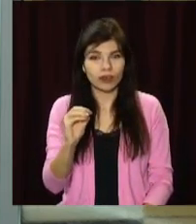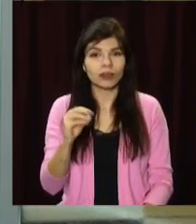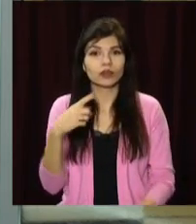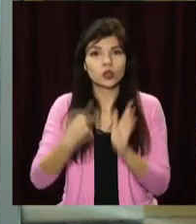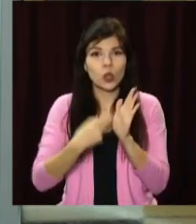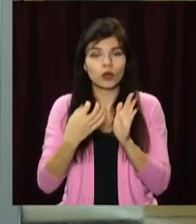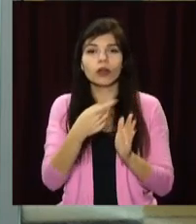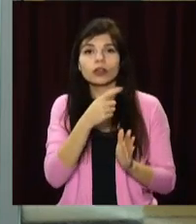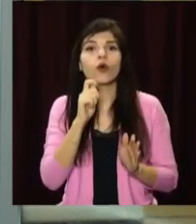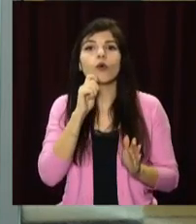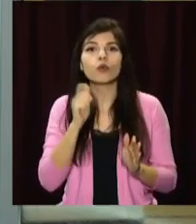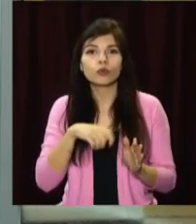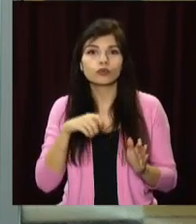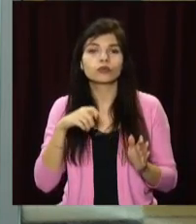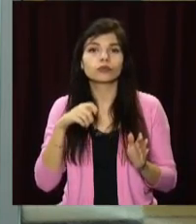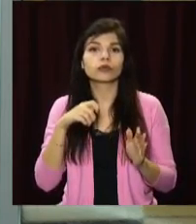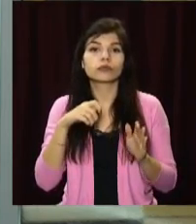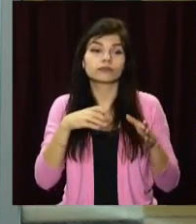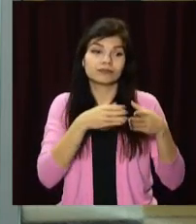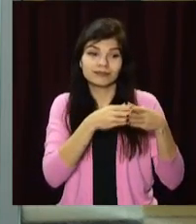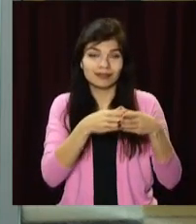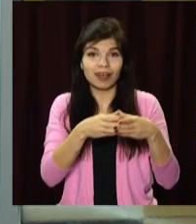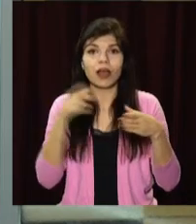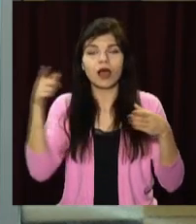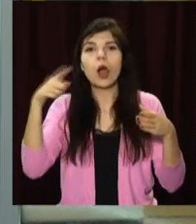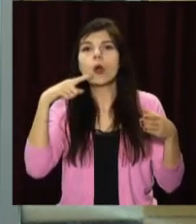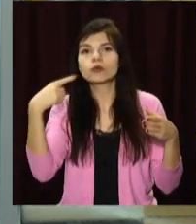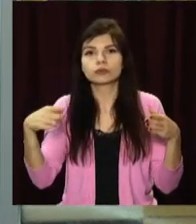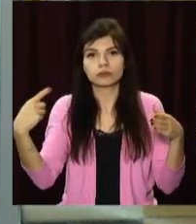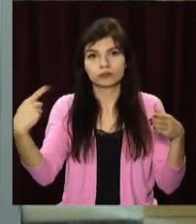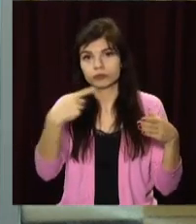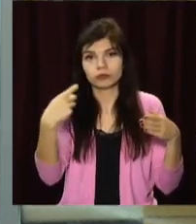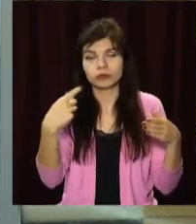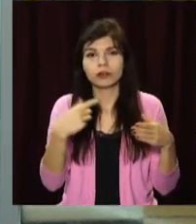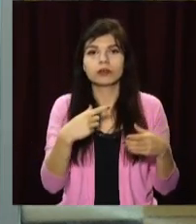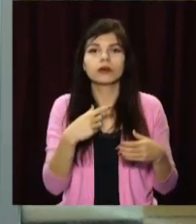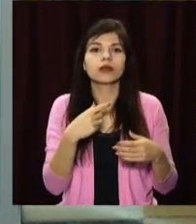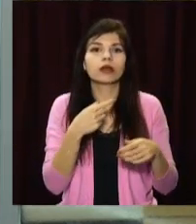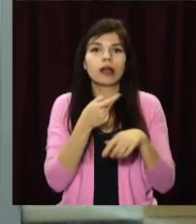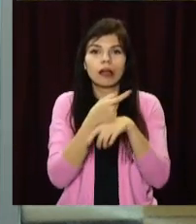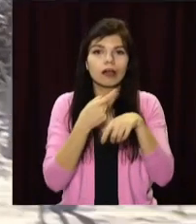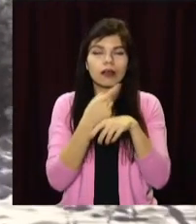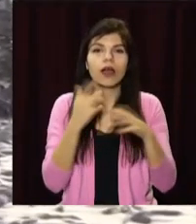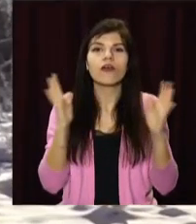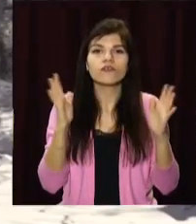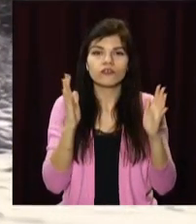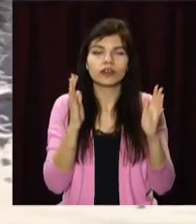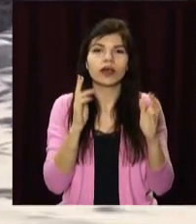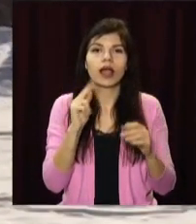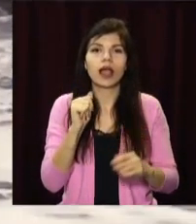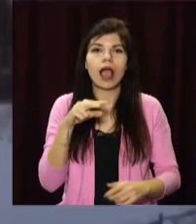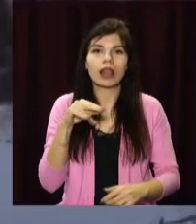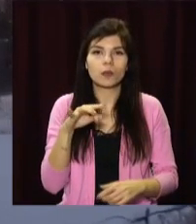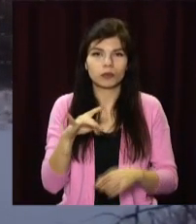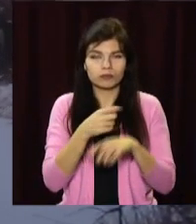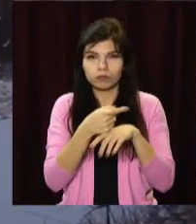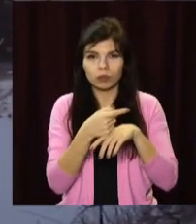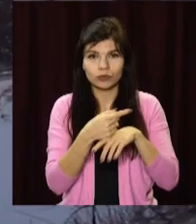населеного пункту Гнутове на Донеччині. Там російсько-окупаційні війська вели вогонь у бік українських позицій з мінометів, гранатометів